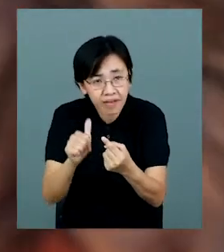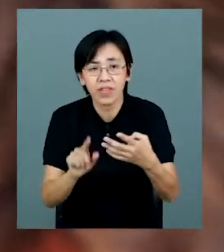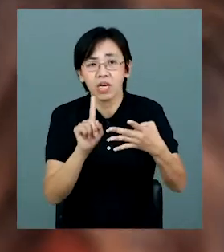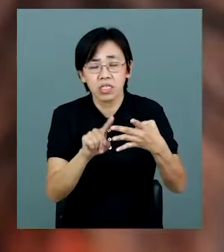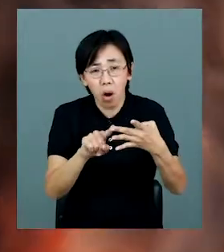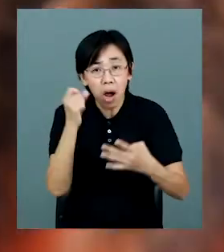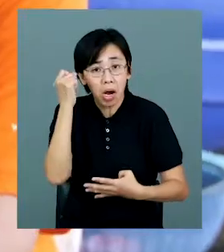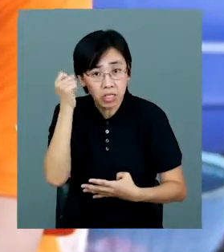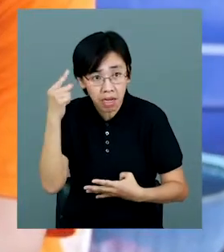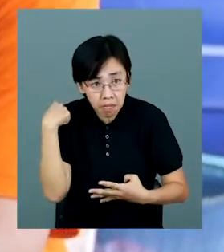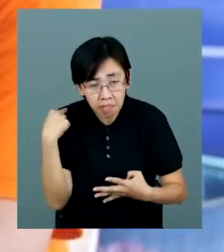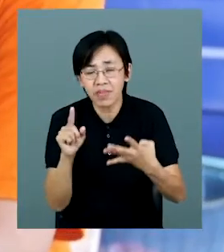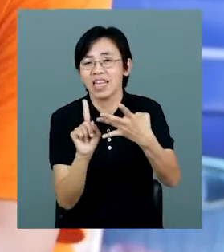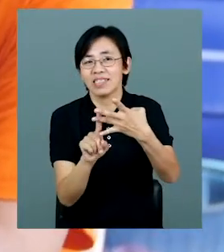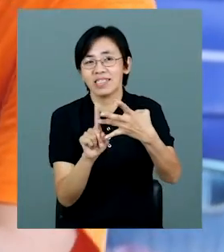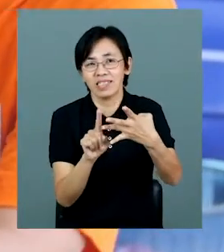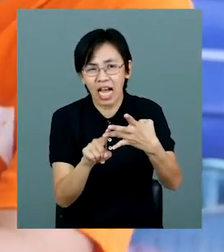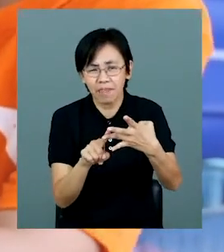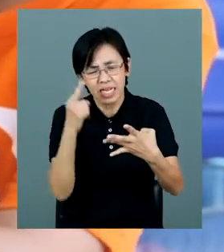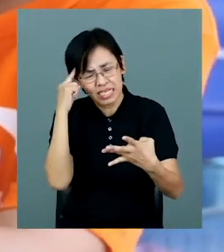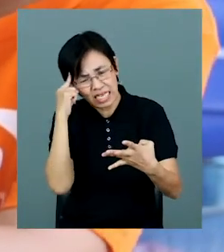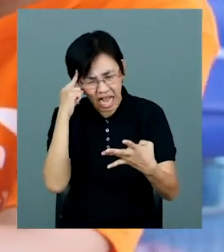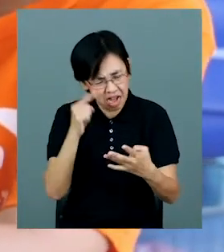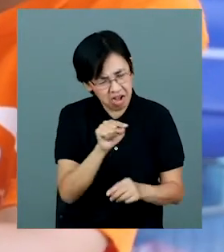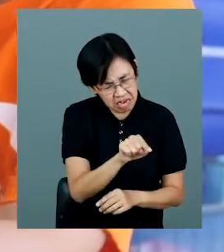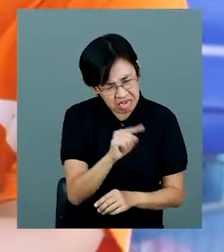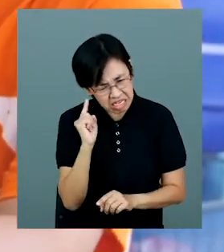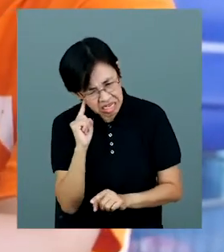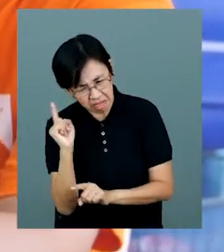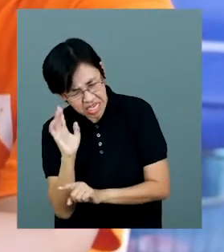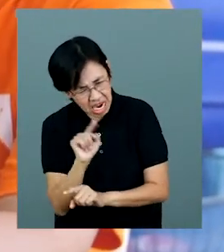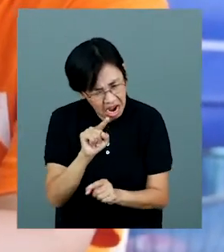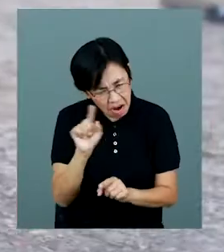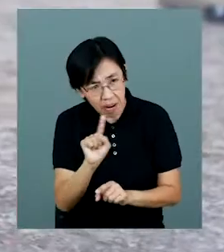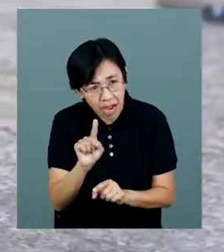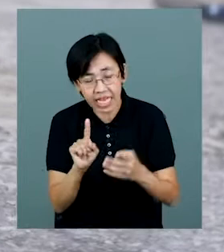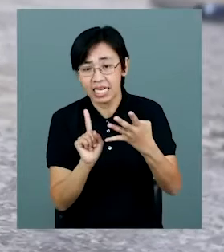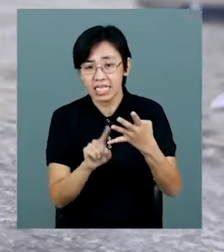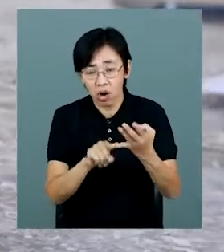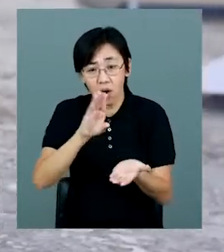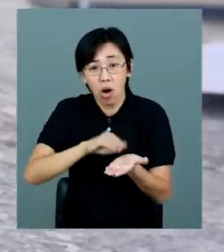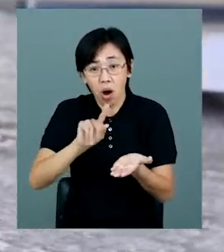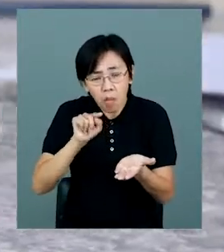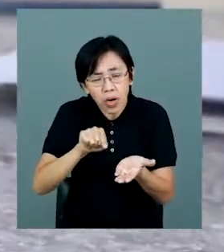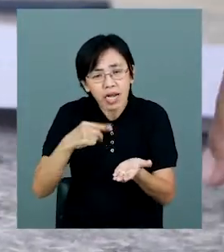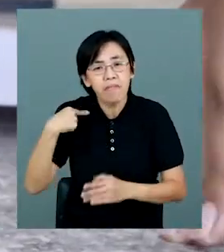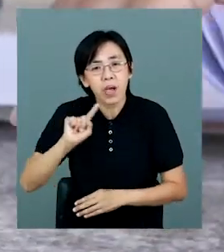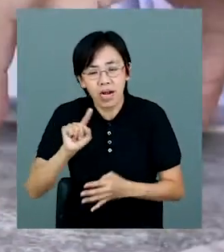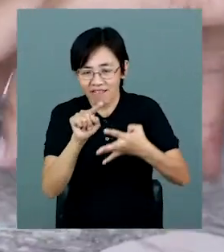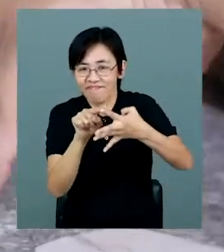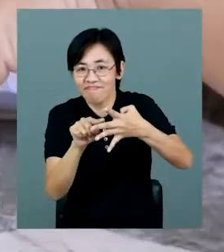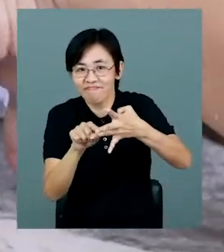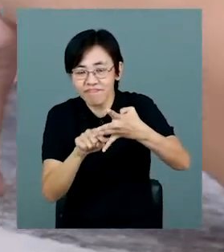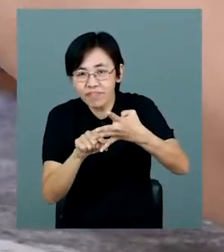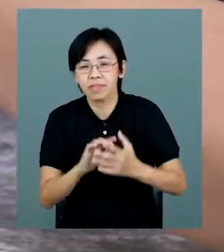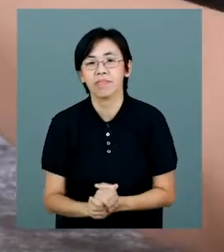ในการเข้าใจข้อมูลความสามารถในการตัดสินใจเลือกใช้ข้อมูลแล้วก็ความสามารถในการเอาข้อมูลไปใช้นี่ก็จะเป็นส่วนหนึ่งซึ่งเ